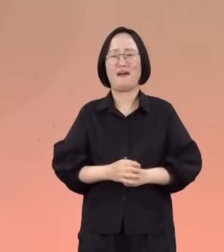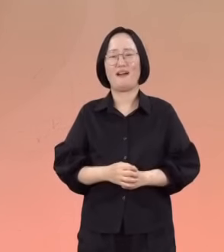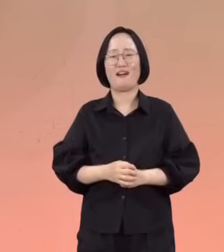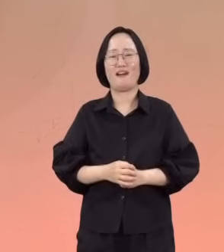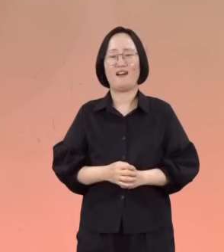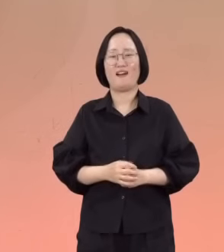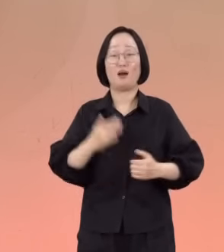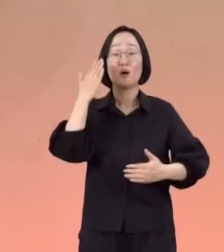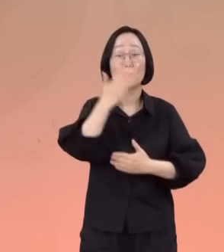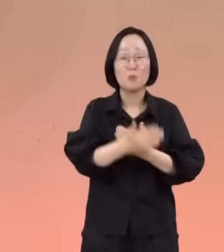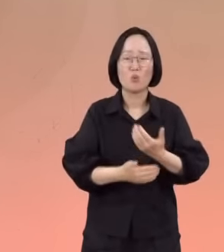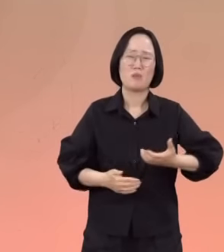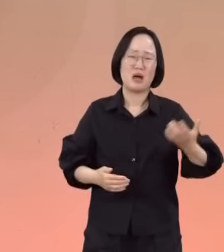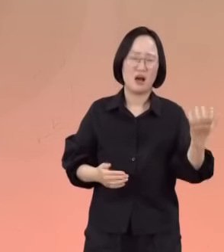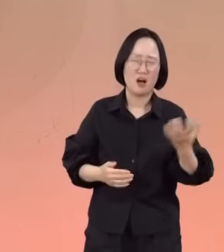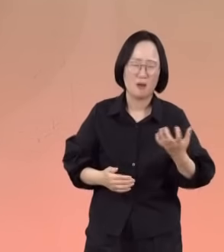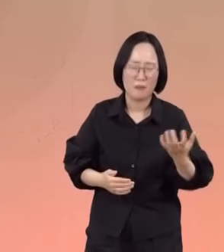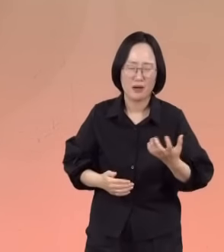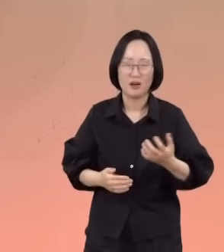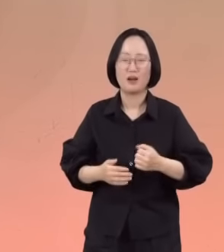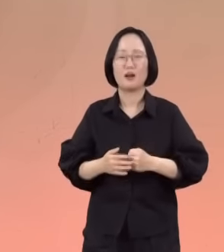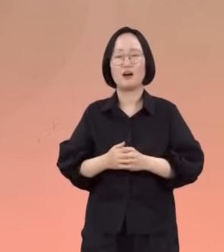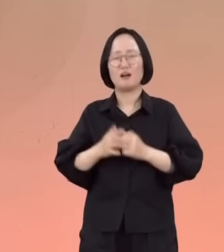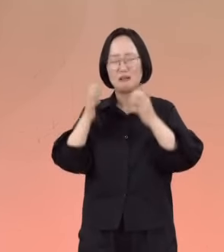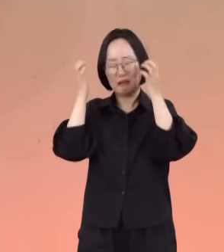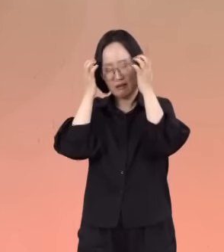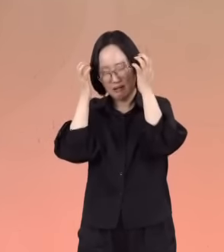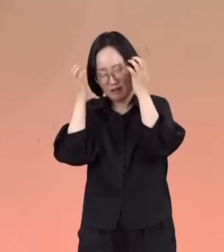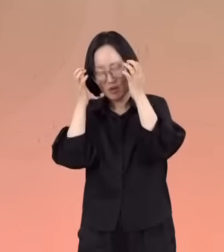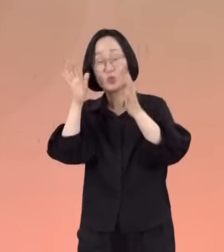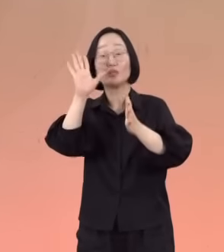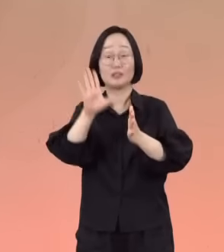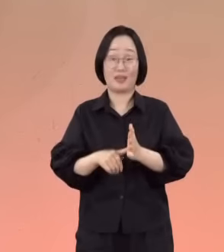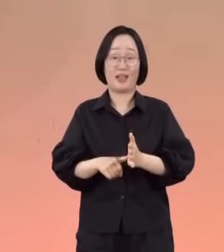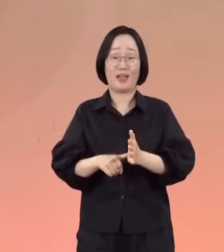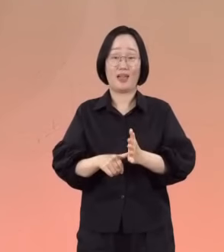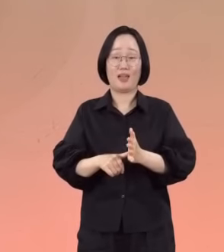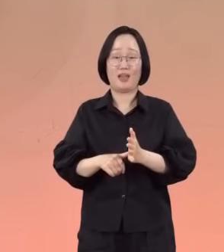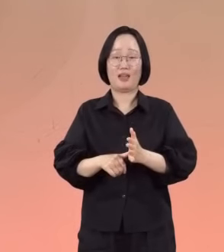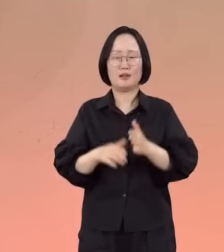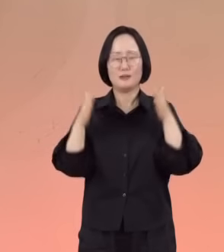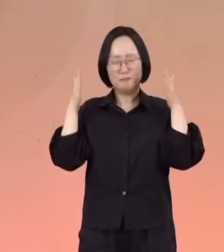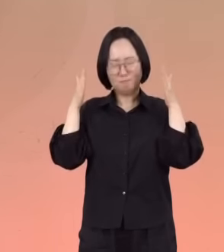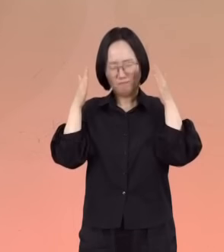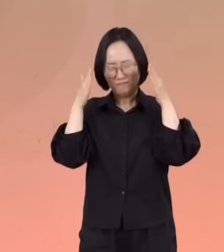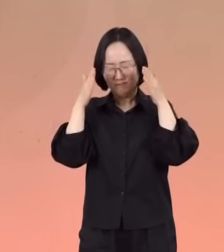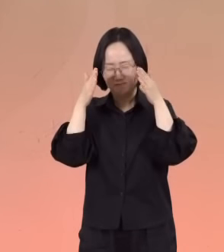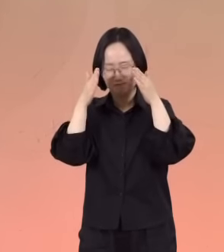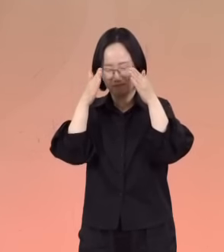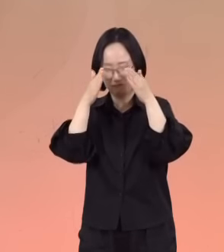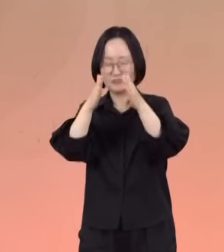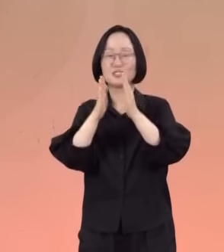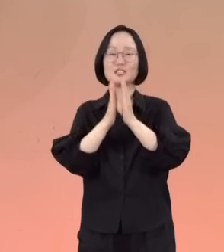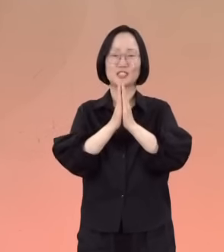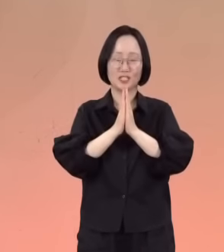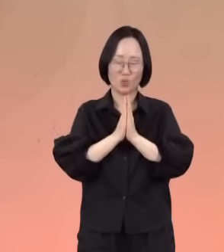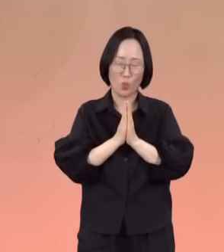너무이 병 때문에 너무 괴로운 분들이 있다면 간절하게 염불 하세요 그냥 나 염불 하다